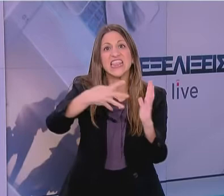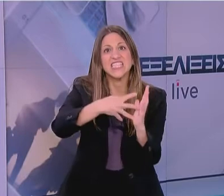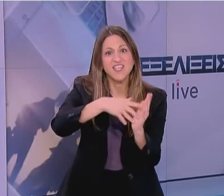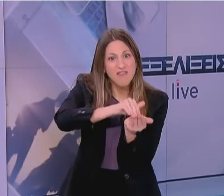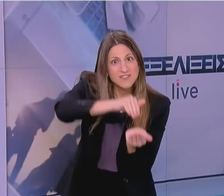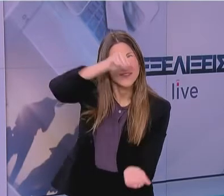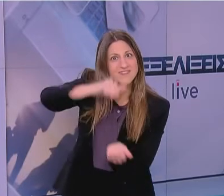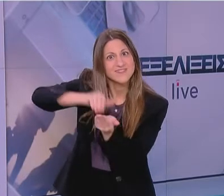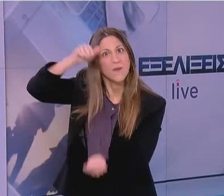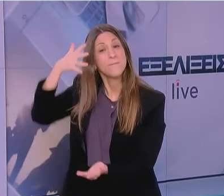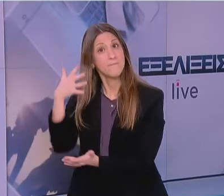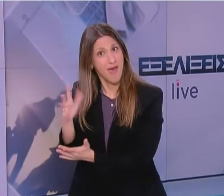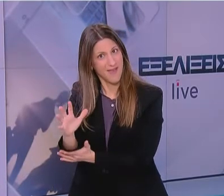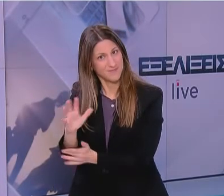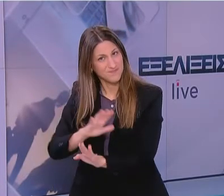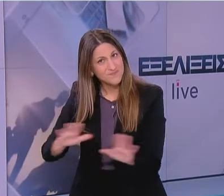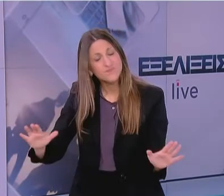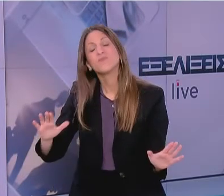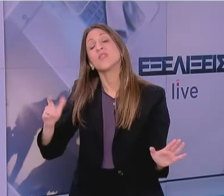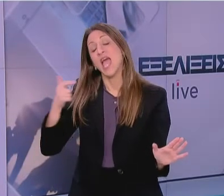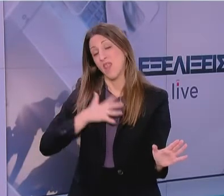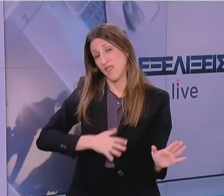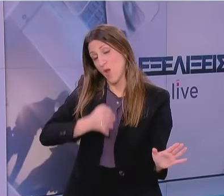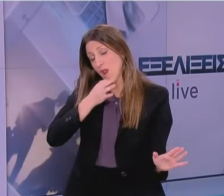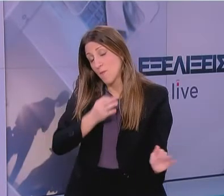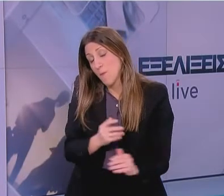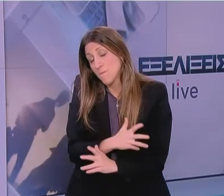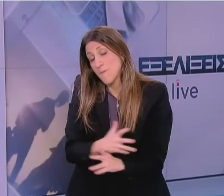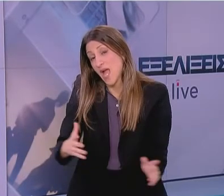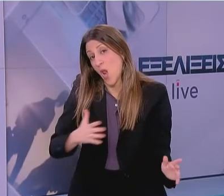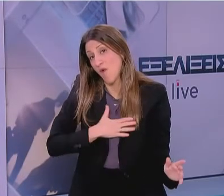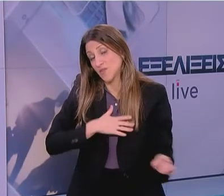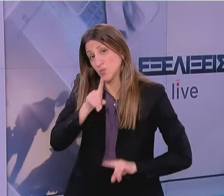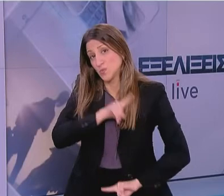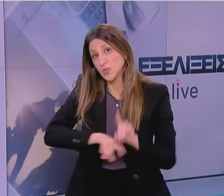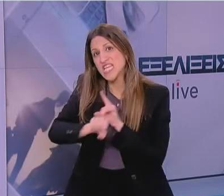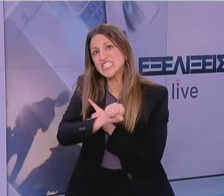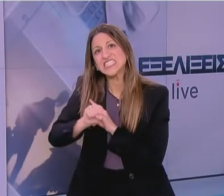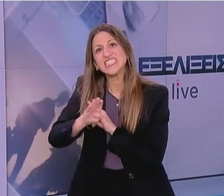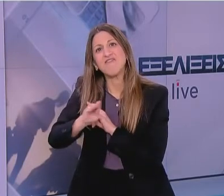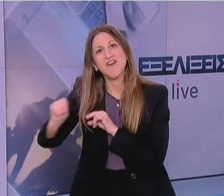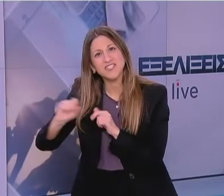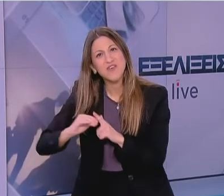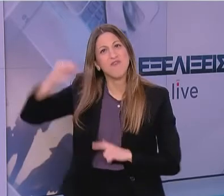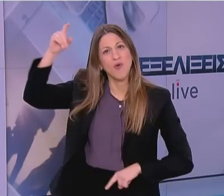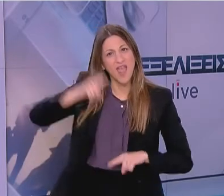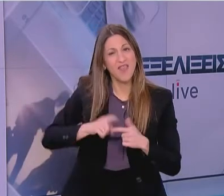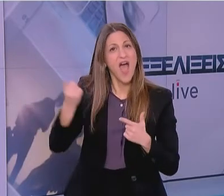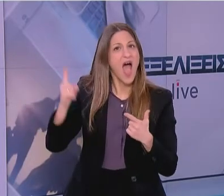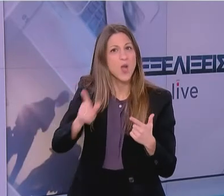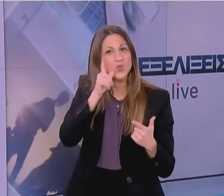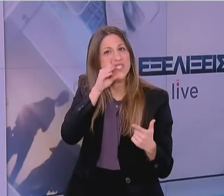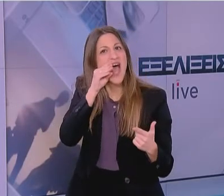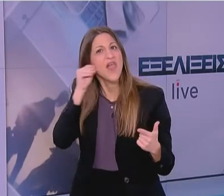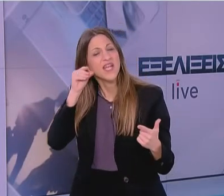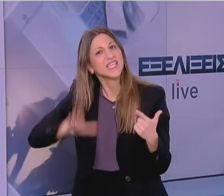αίματος. Στα πλαίσια αυτά, θα ήθελα να ευχαριστήσω τον Σάβα από τη Βόρεια Ελλάδα και τον Ανδρέα από την Κρήτη,